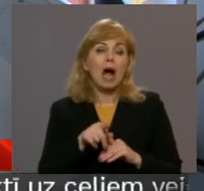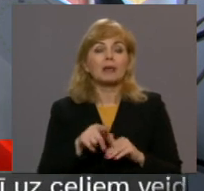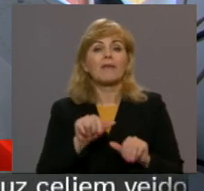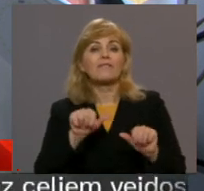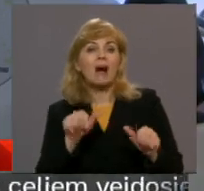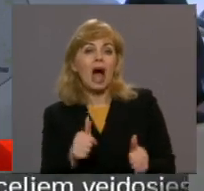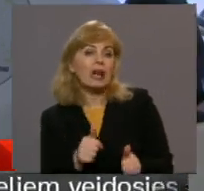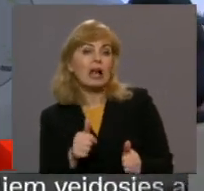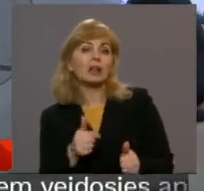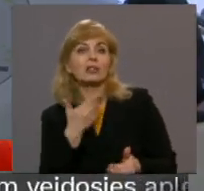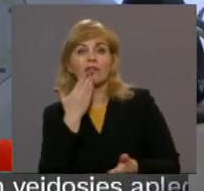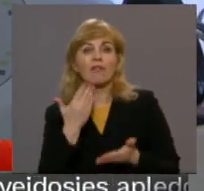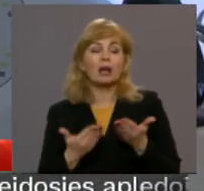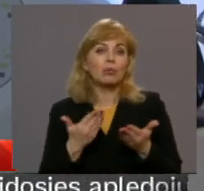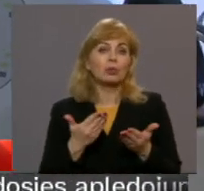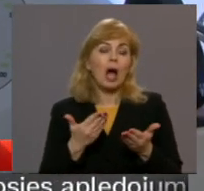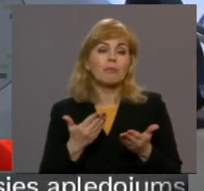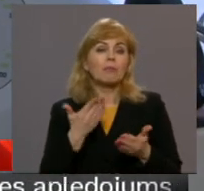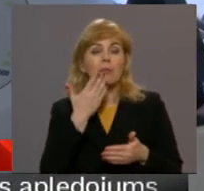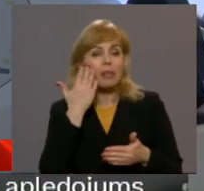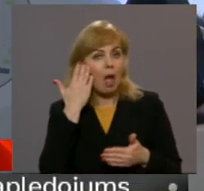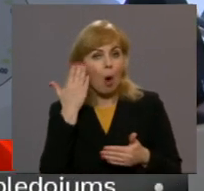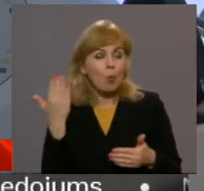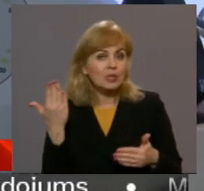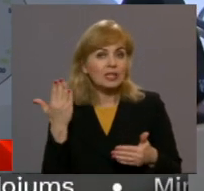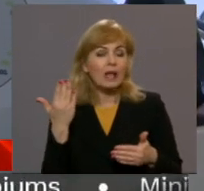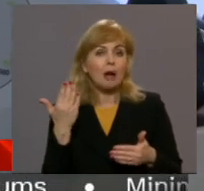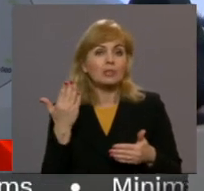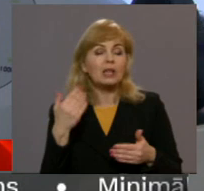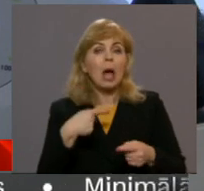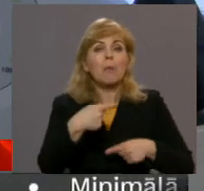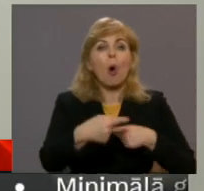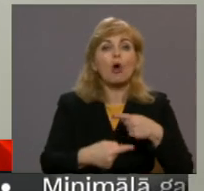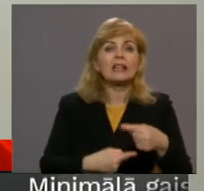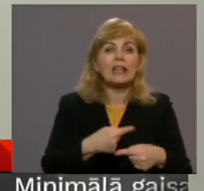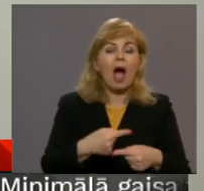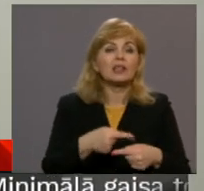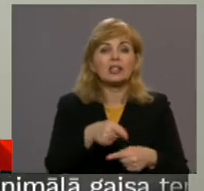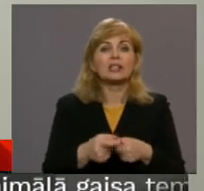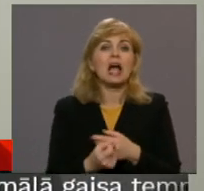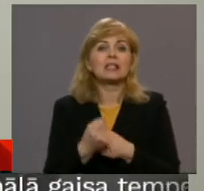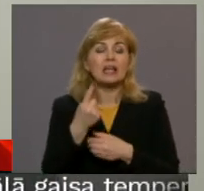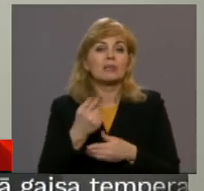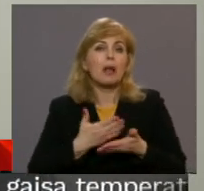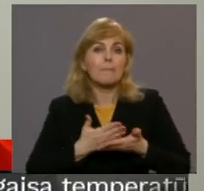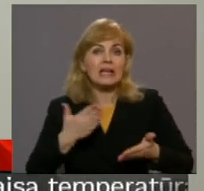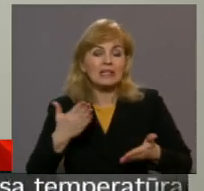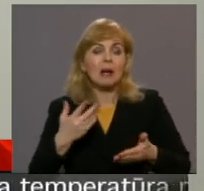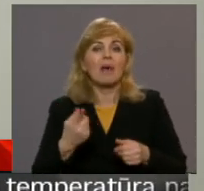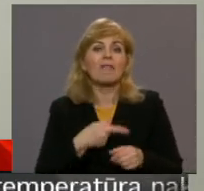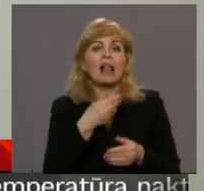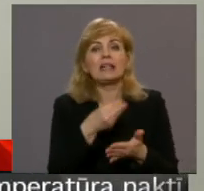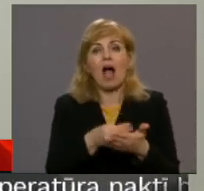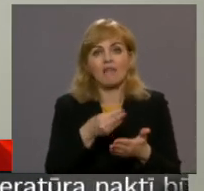varbūt ir tādas nepārāk līdz tam zināmas mutācijas, un tieši tas ir tas iemesls, kuru bīstamība vēl ir